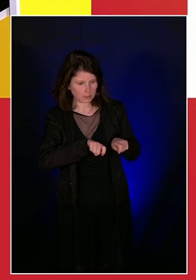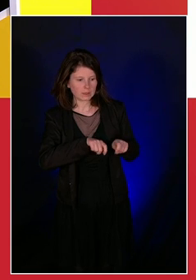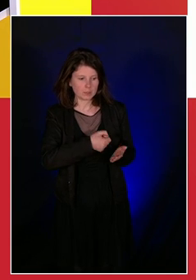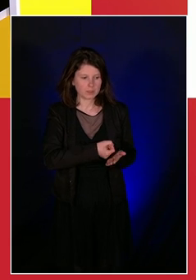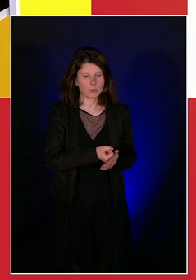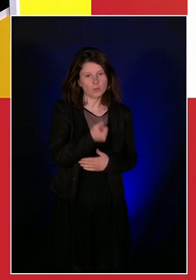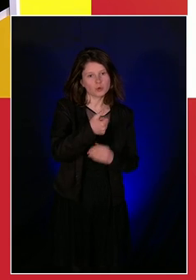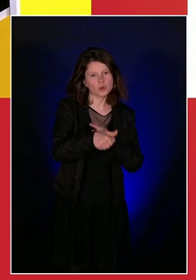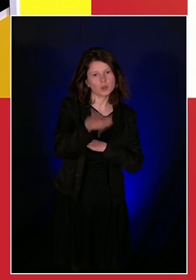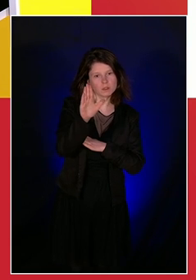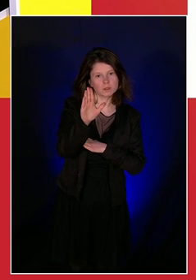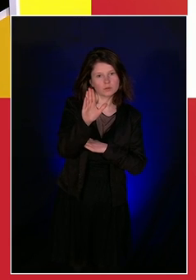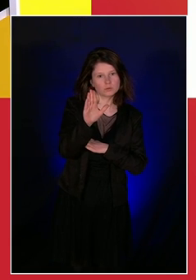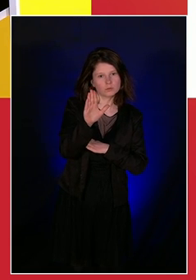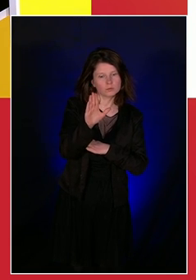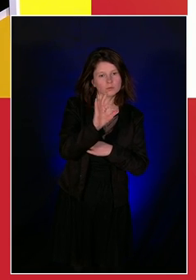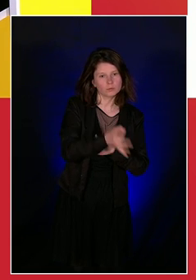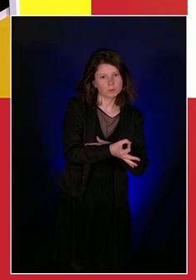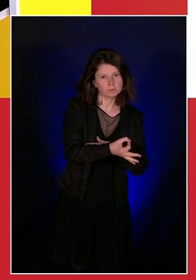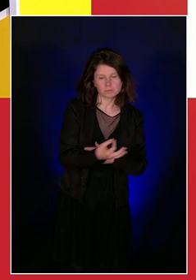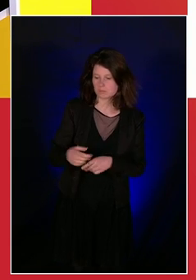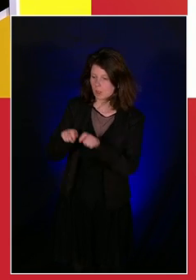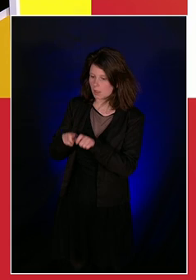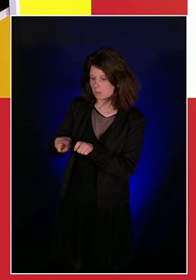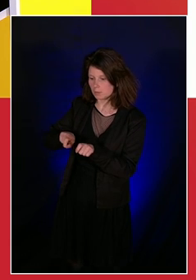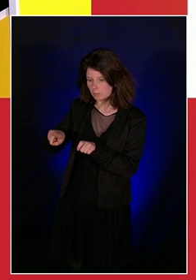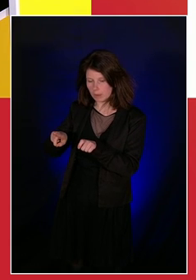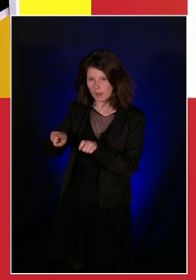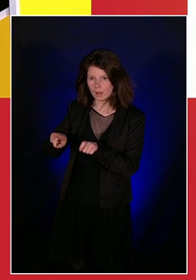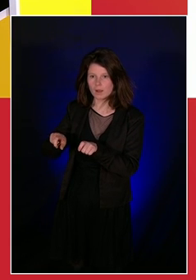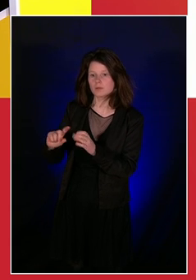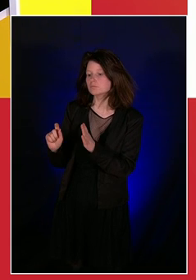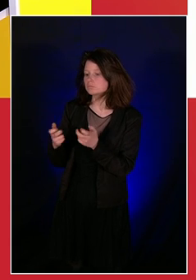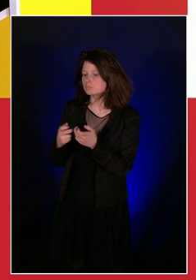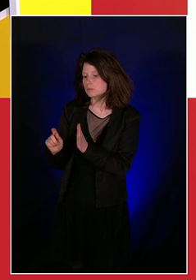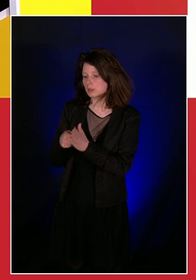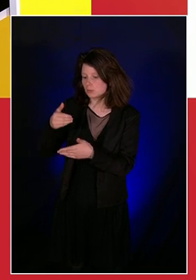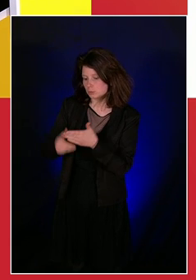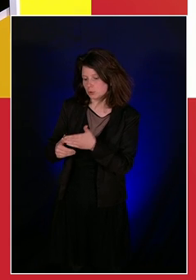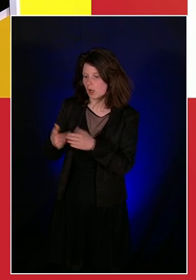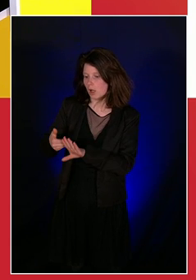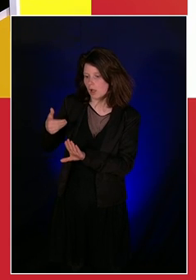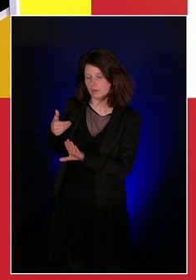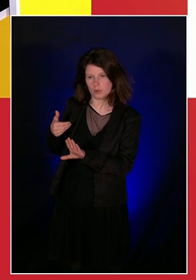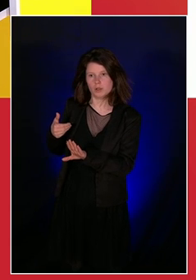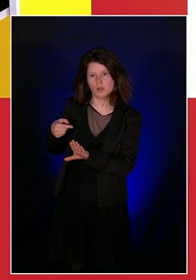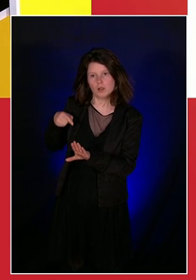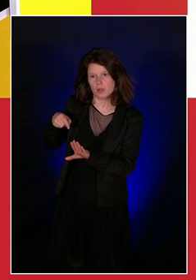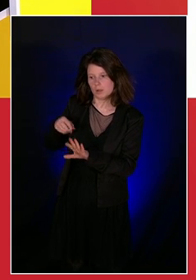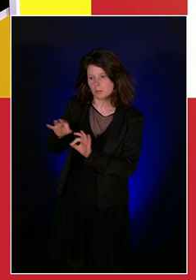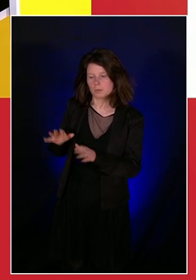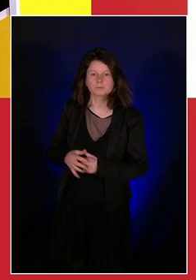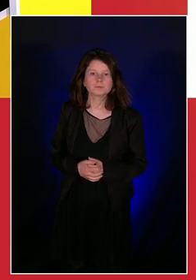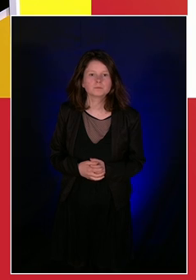cell ne les respectant pas ont tout été relancé directement par la commission avant la date butoire de remontée des mises à disposition une